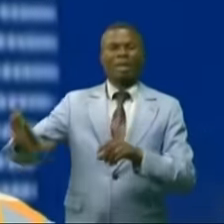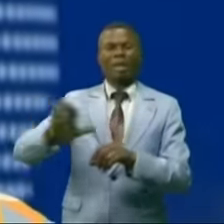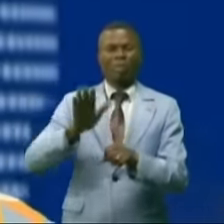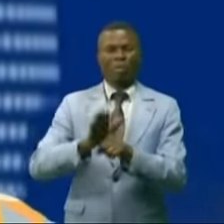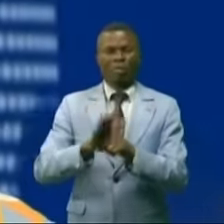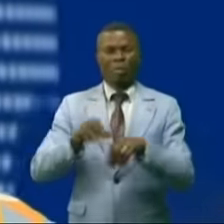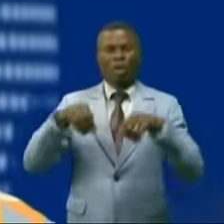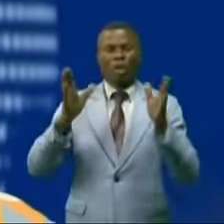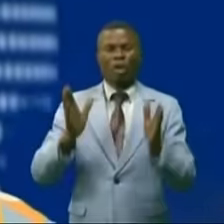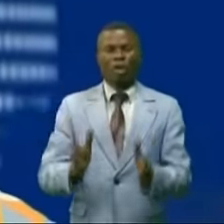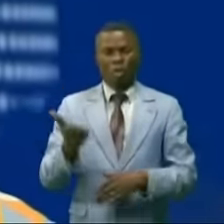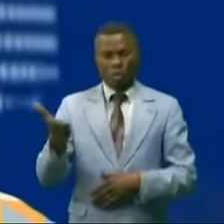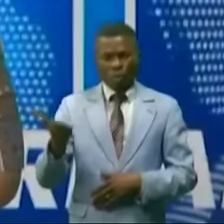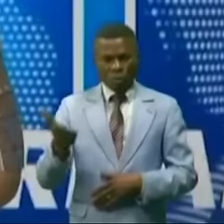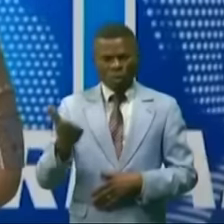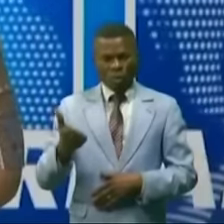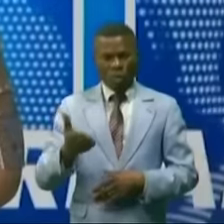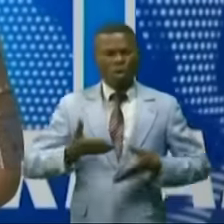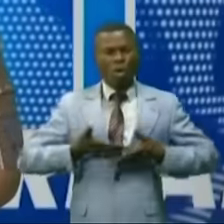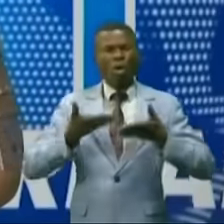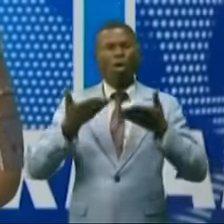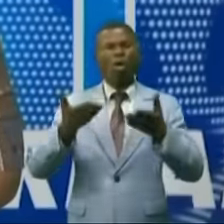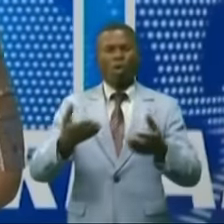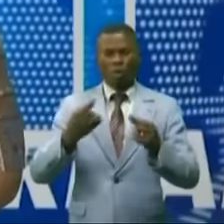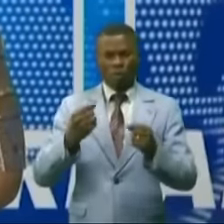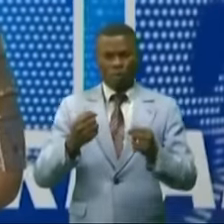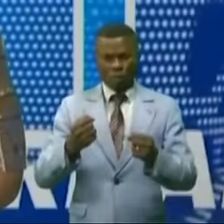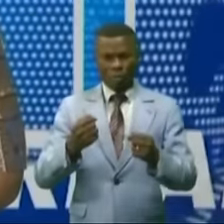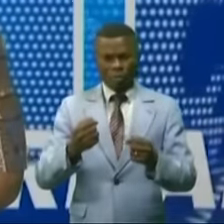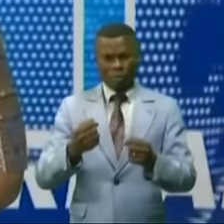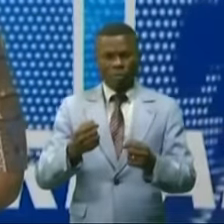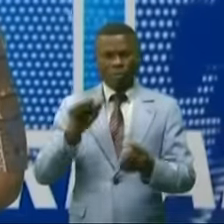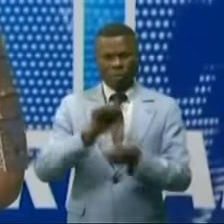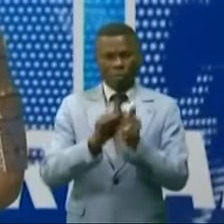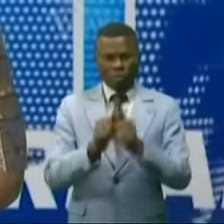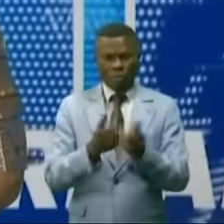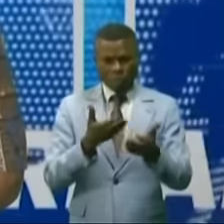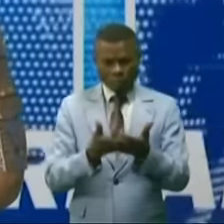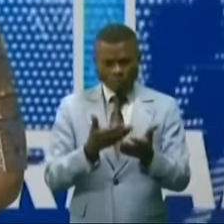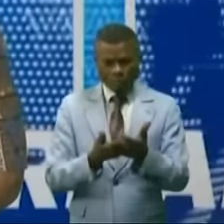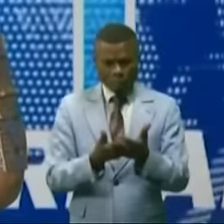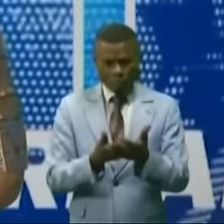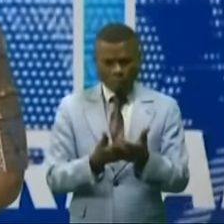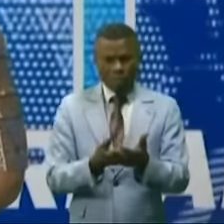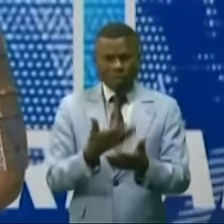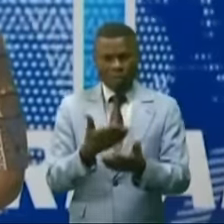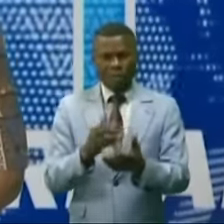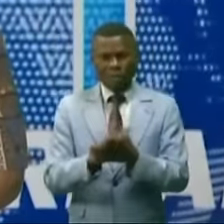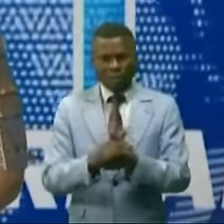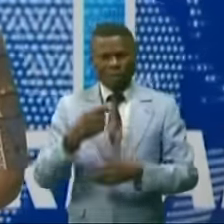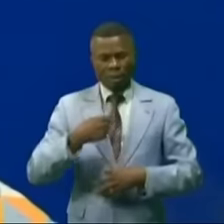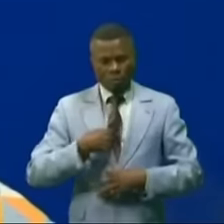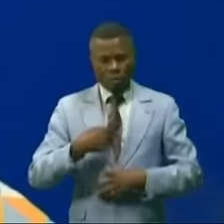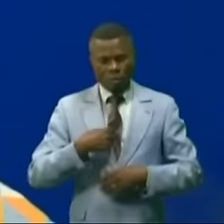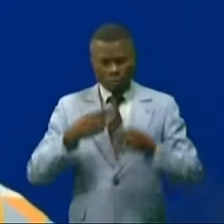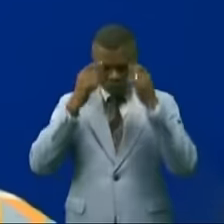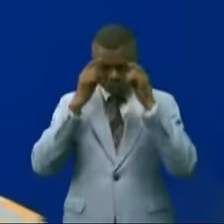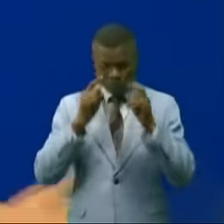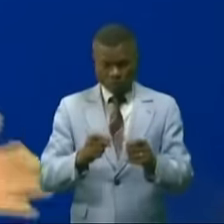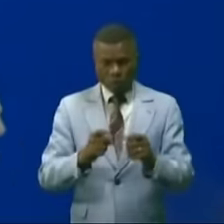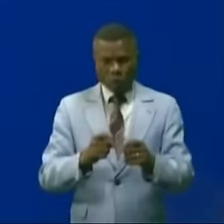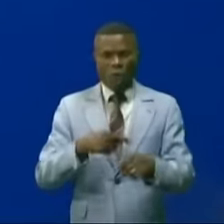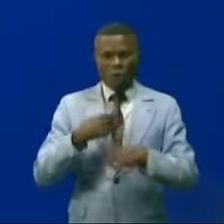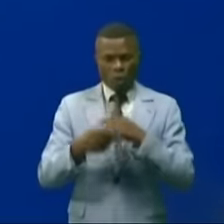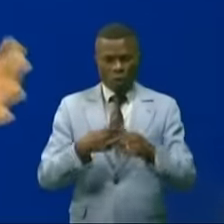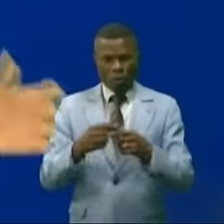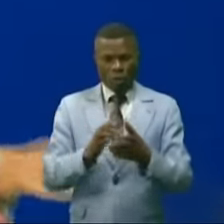cette Congolaise qui veut hisser fort le drapeau de la RDC et tu te dis non, tu dois faire quelque chose. Et donc j'avais décidé dès l'instant, on